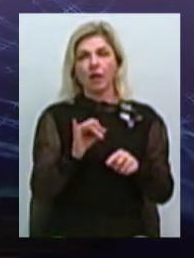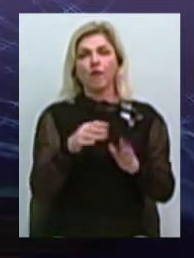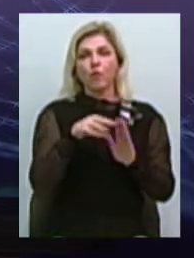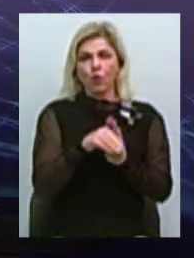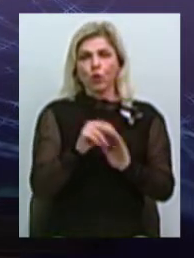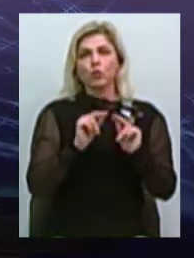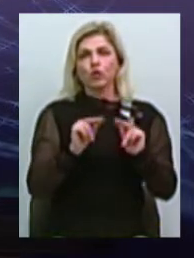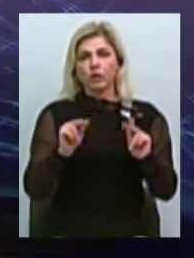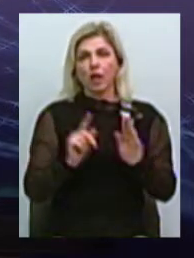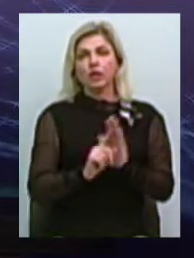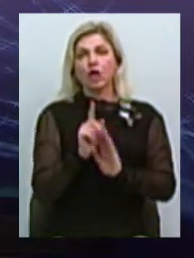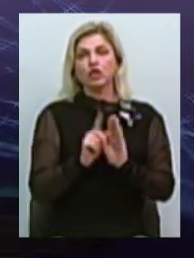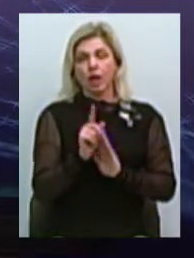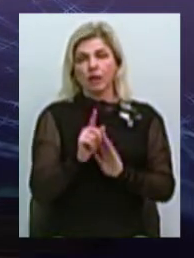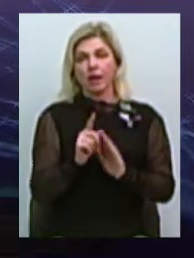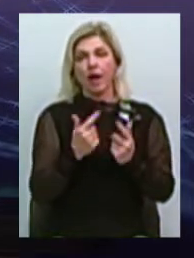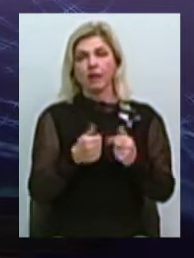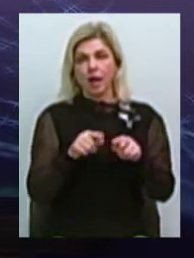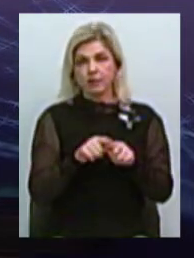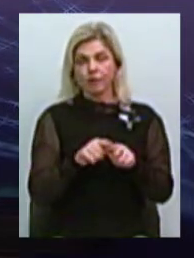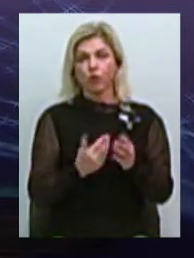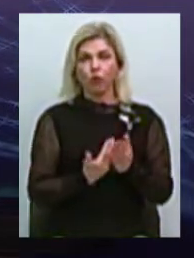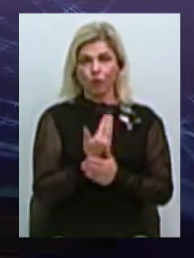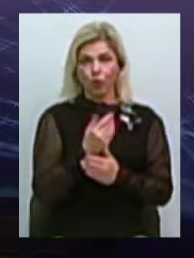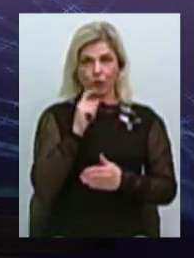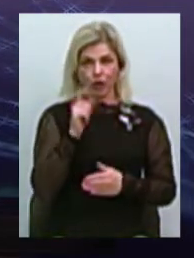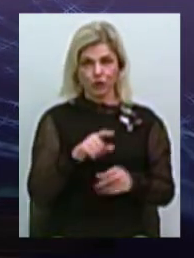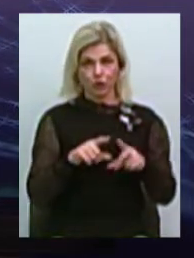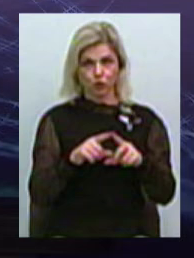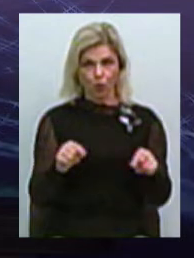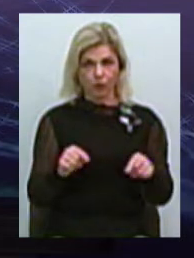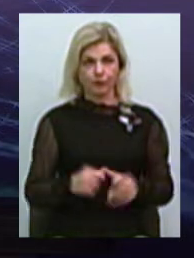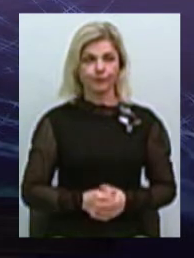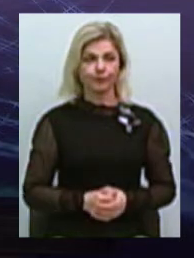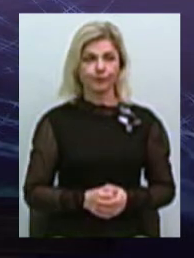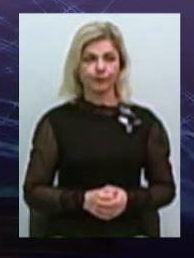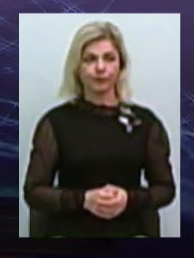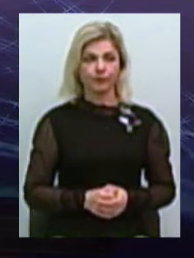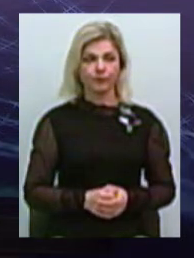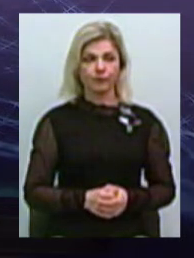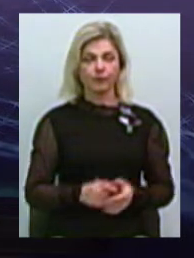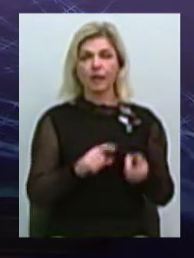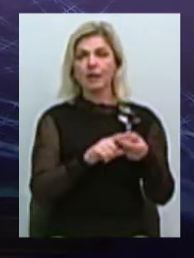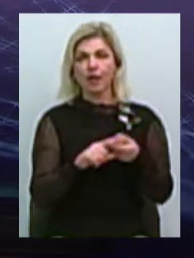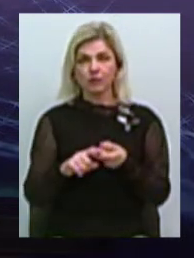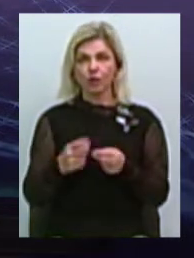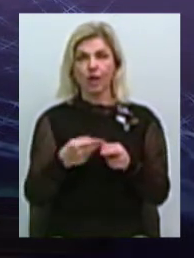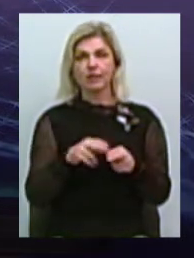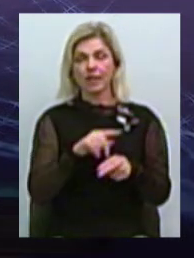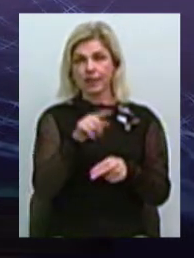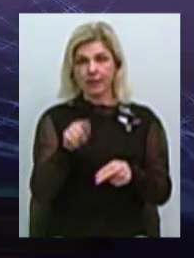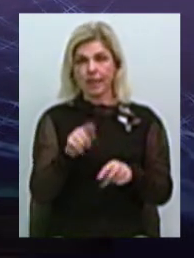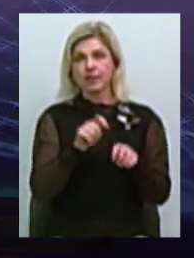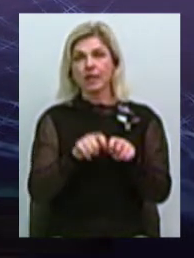початкових класів, саме нової української школи. Так от, наслідок цієї сертифікації означає, що